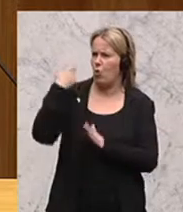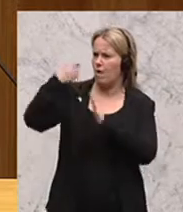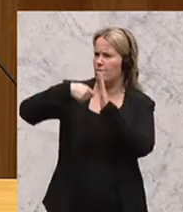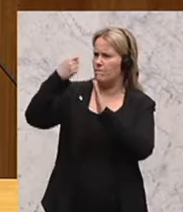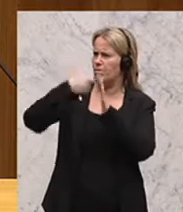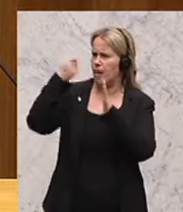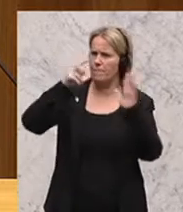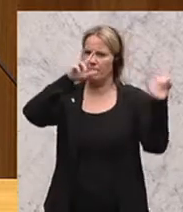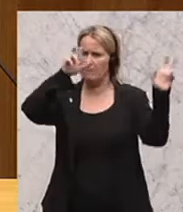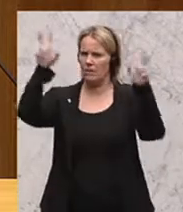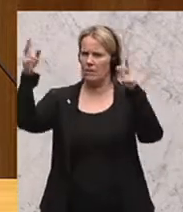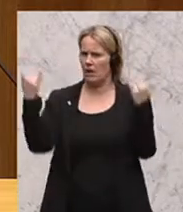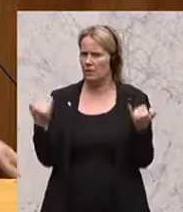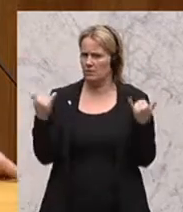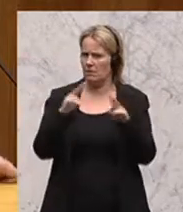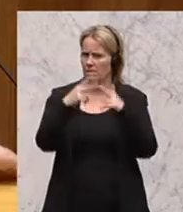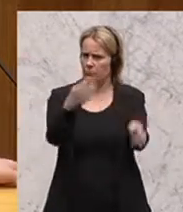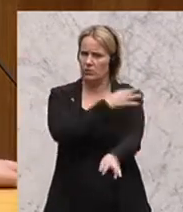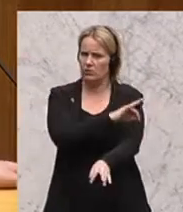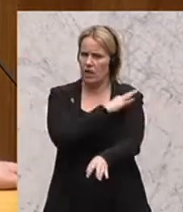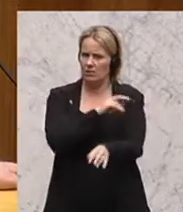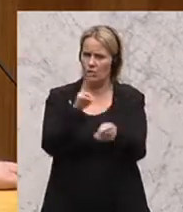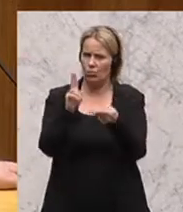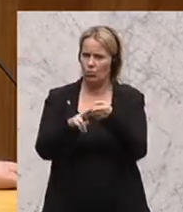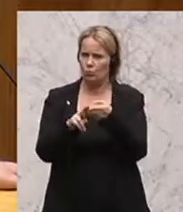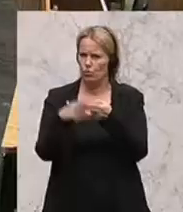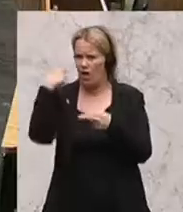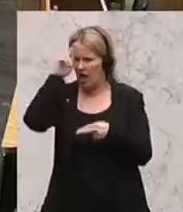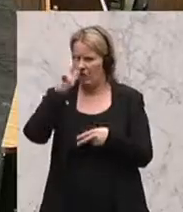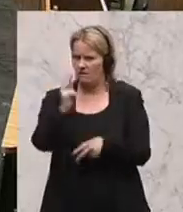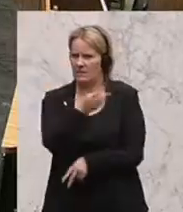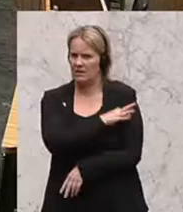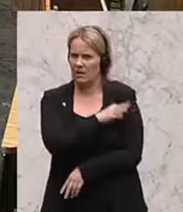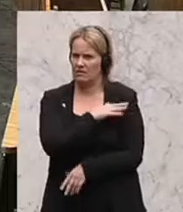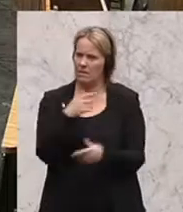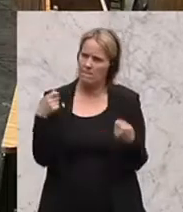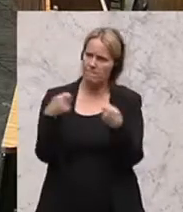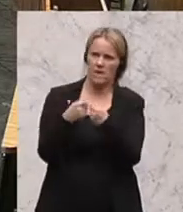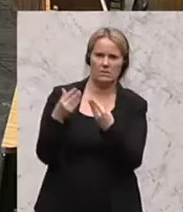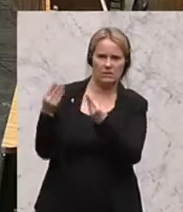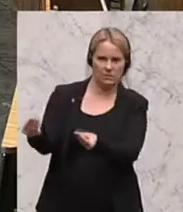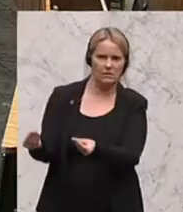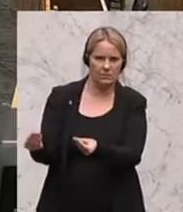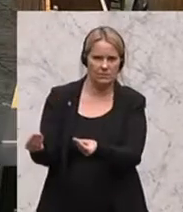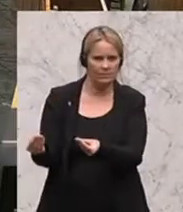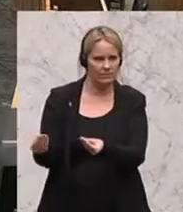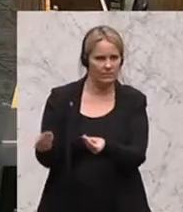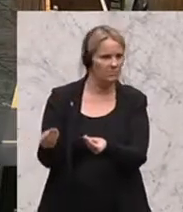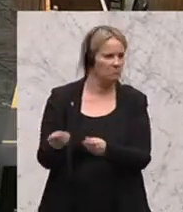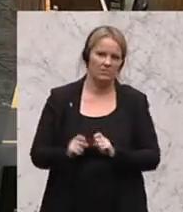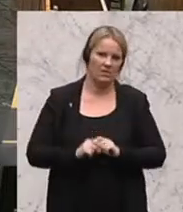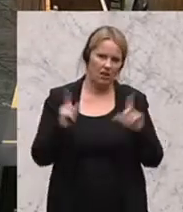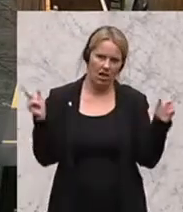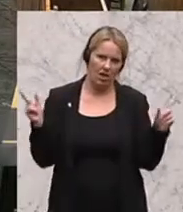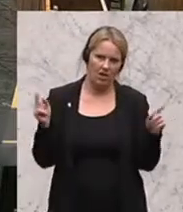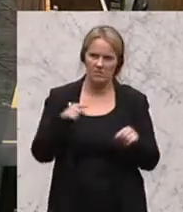neuer Filmtitel zum Herrn Bundeskanzler und zum Herrn Vizekanzler passen würden. Und es ist eindeutig,